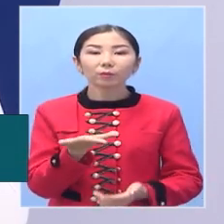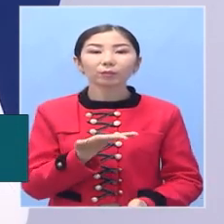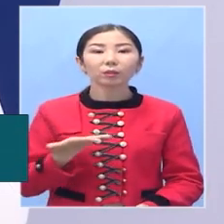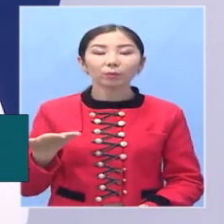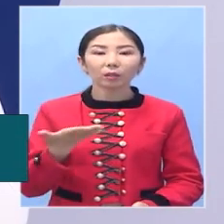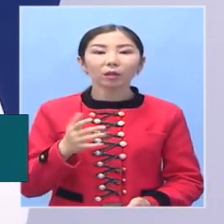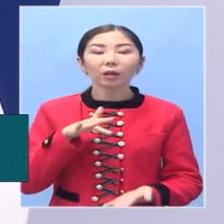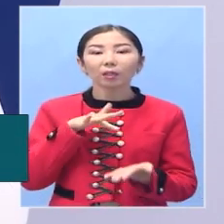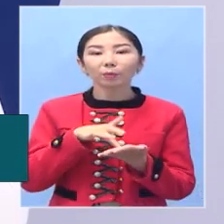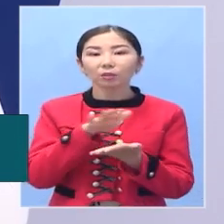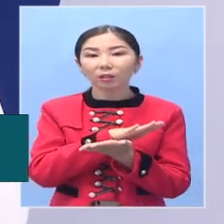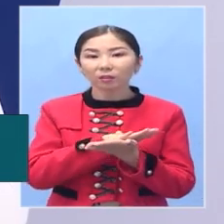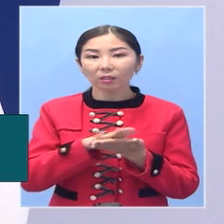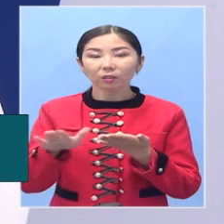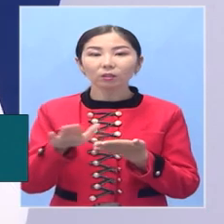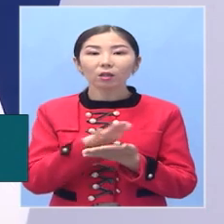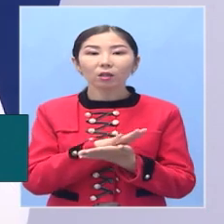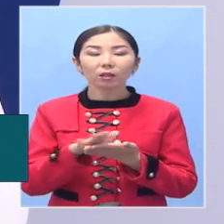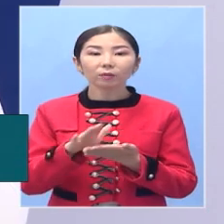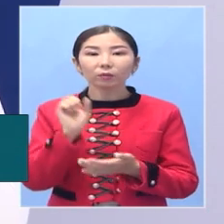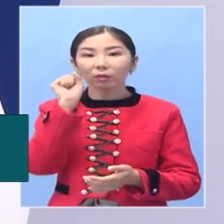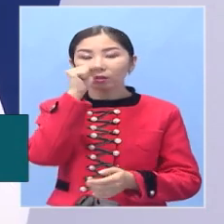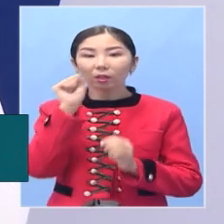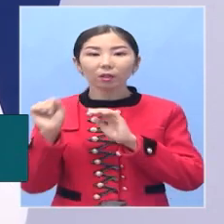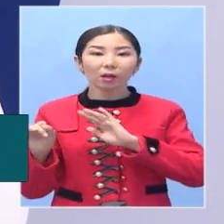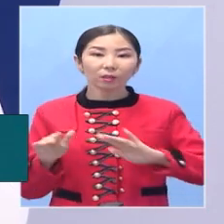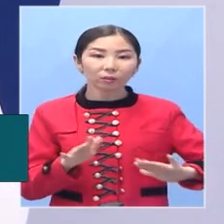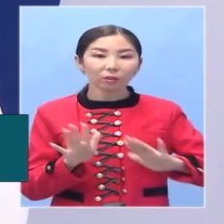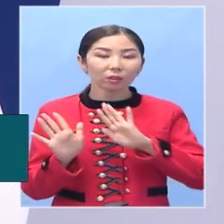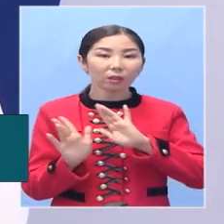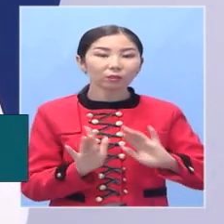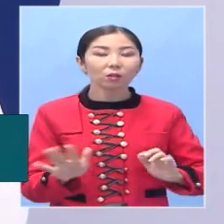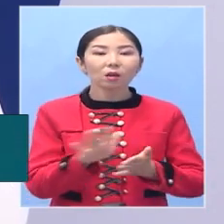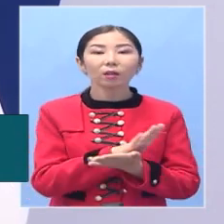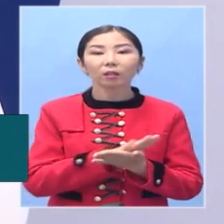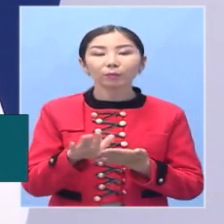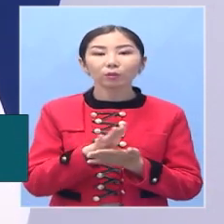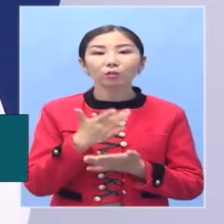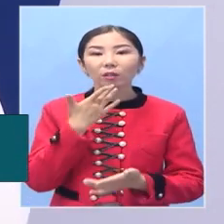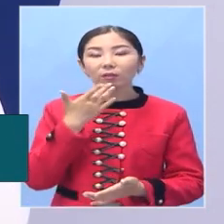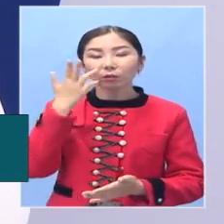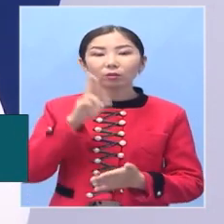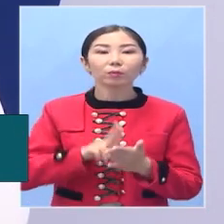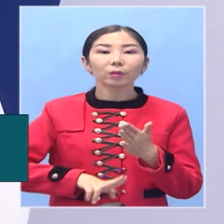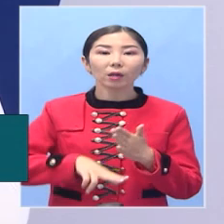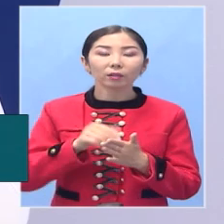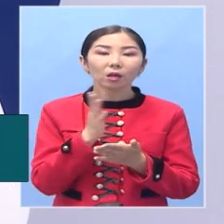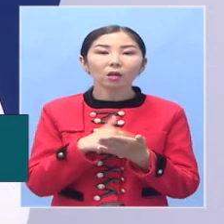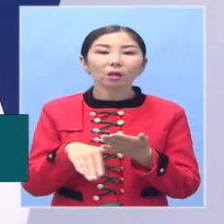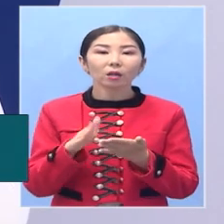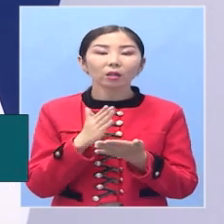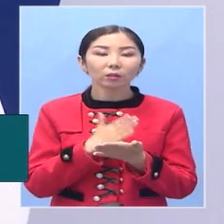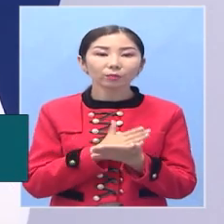біздің қаламызды тазалығын жаңағы қыста қар ыңғырады, жазда сыпырады, сол кездерде